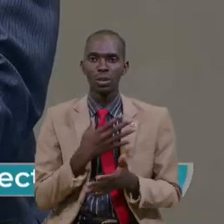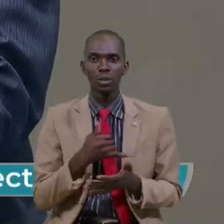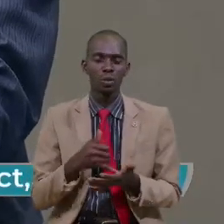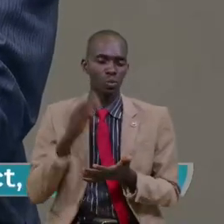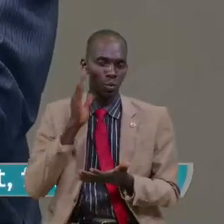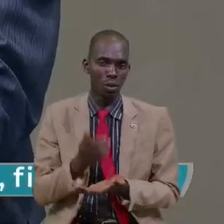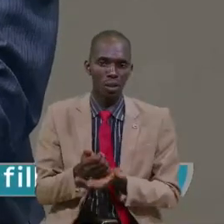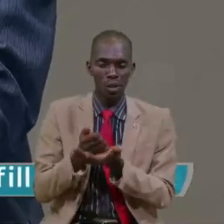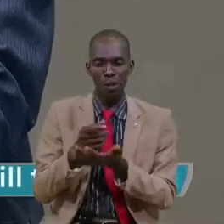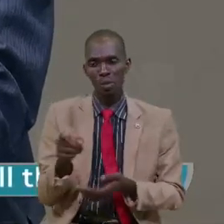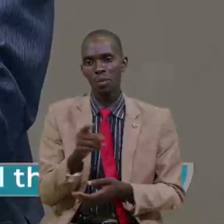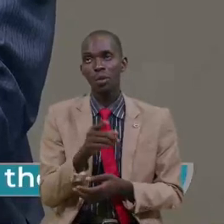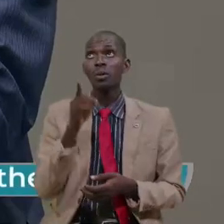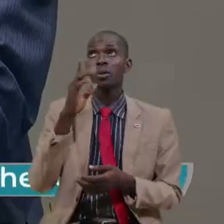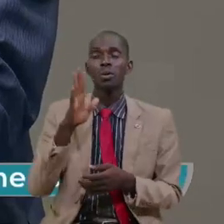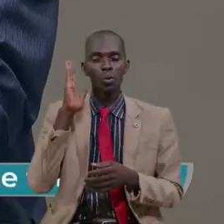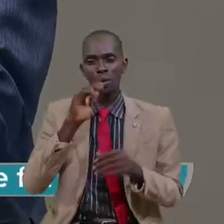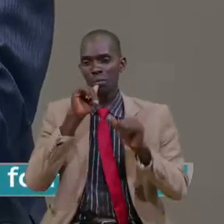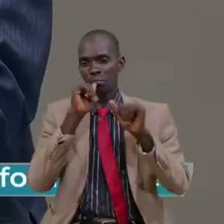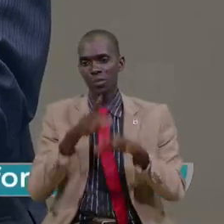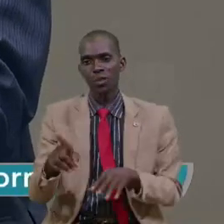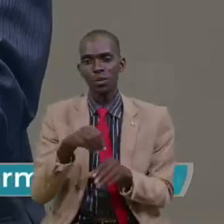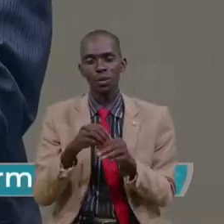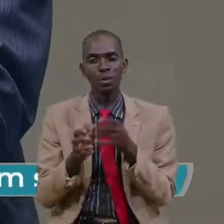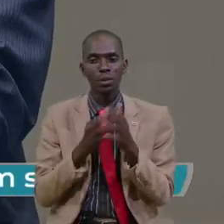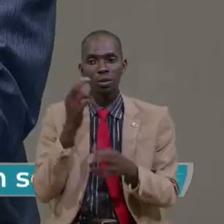Comme vous le faites, le Seigneur vous bénira.